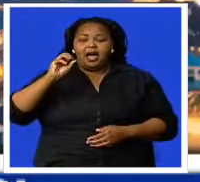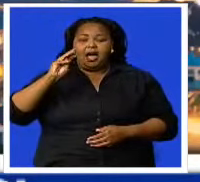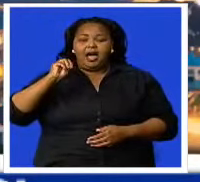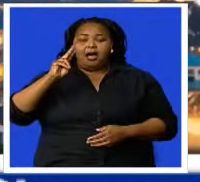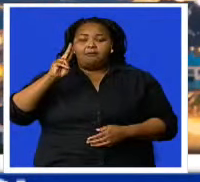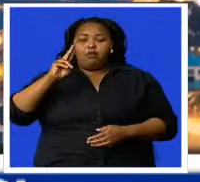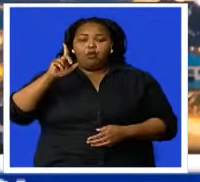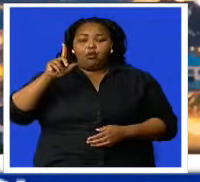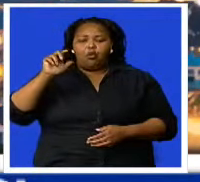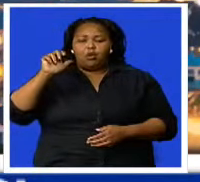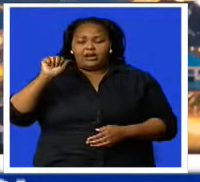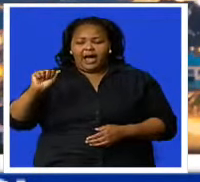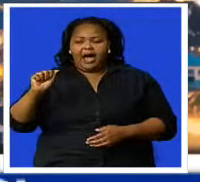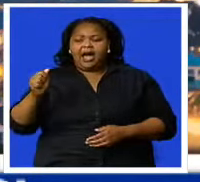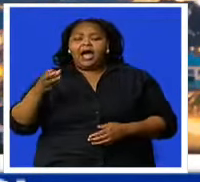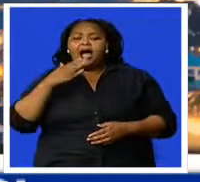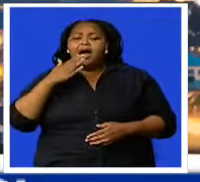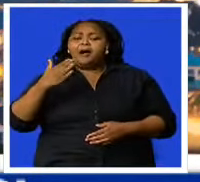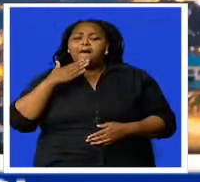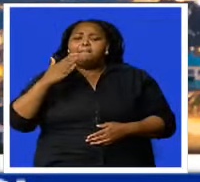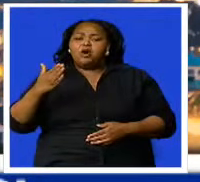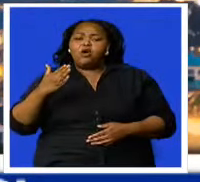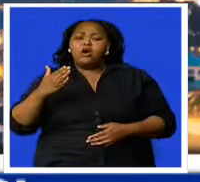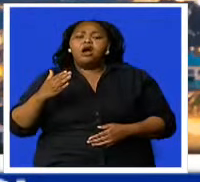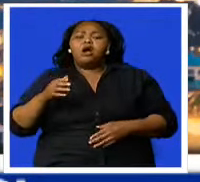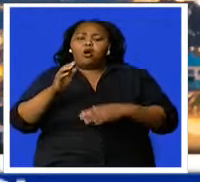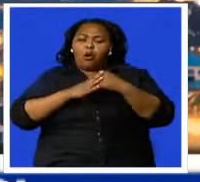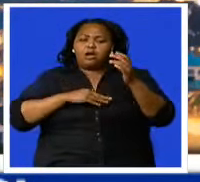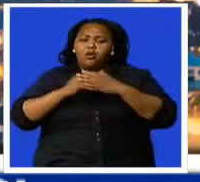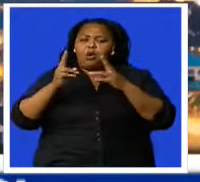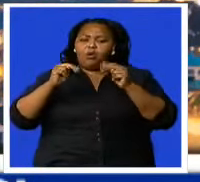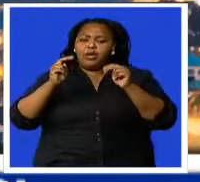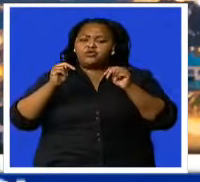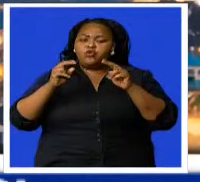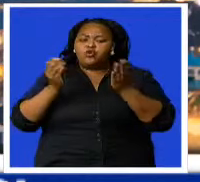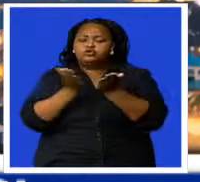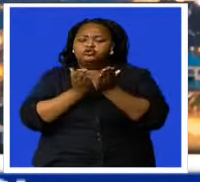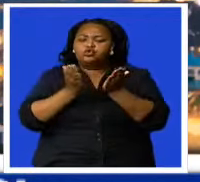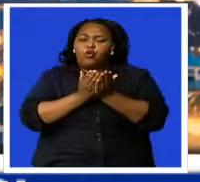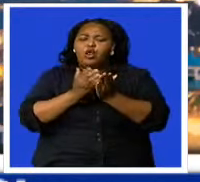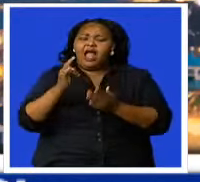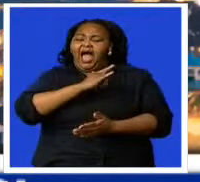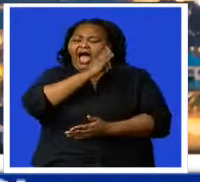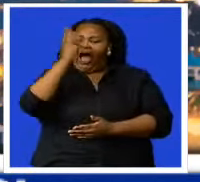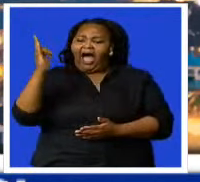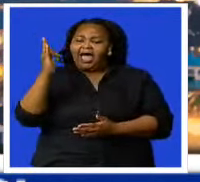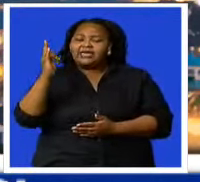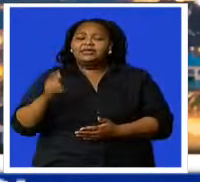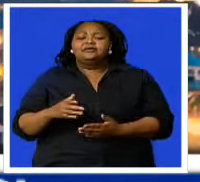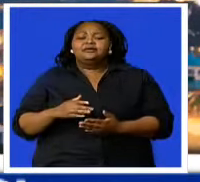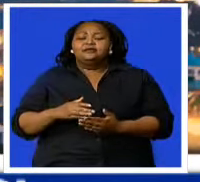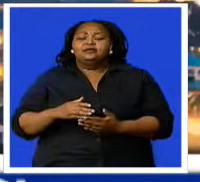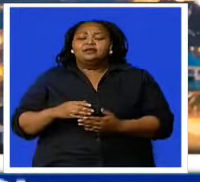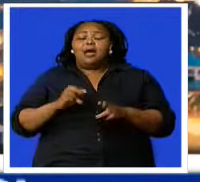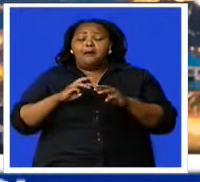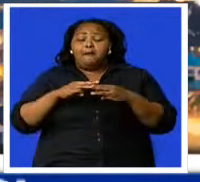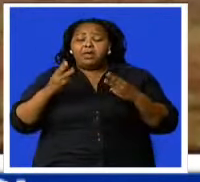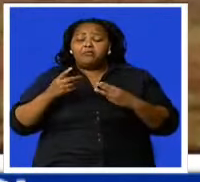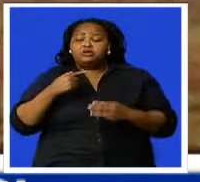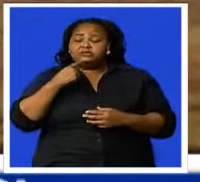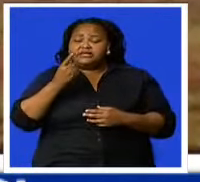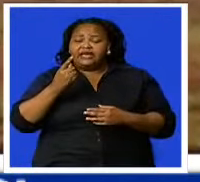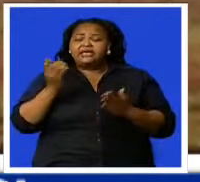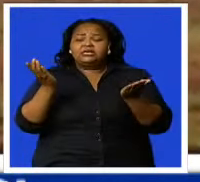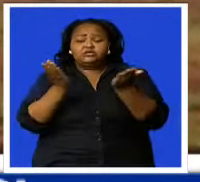school. Lesive ke sithi lesikolwa basakhelwe yi-Jika Foundation yelive laseJapan.